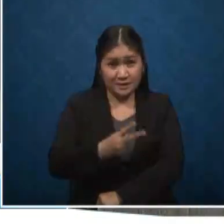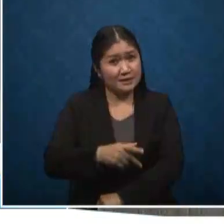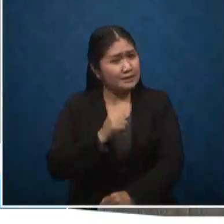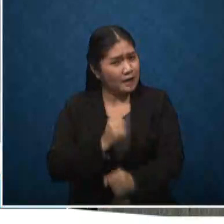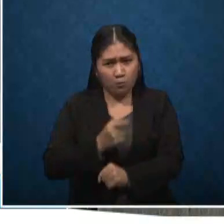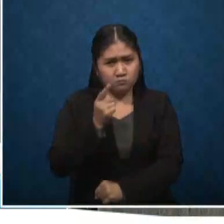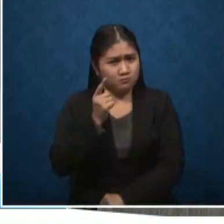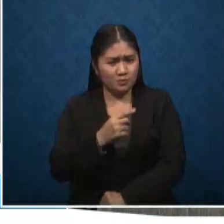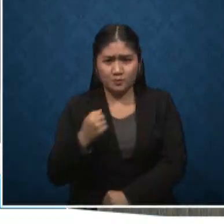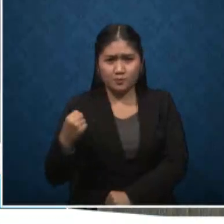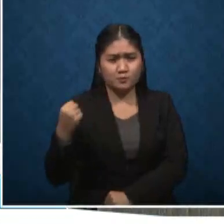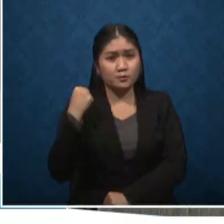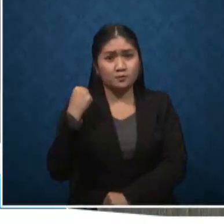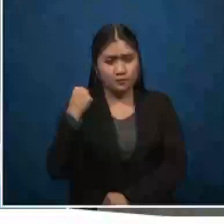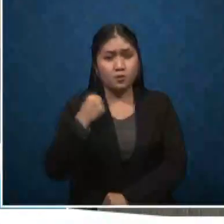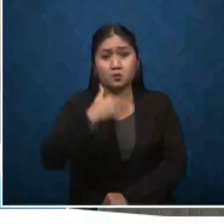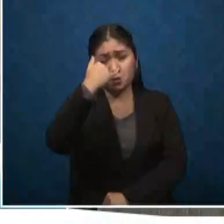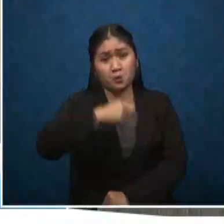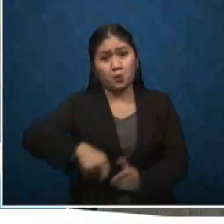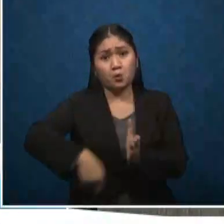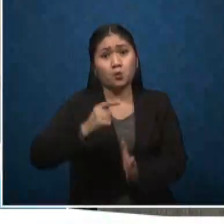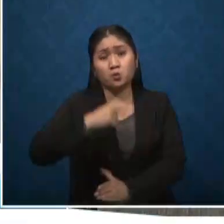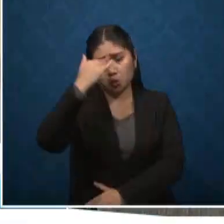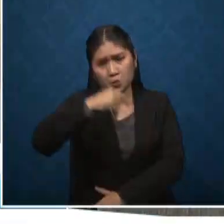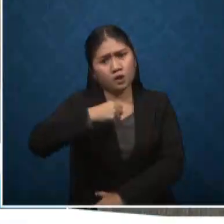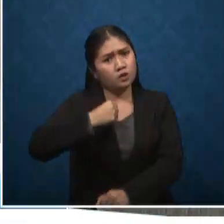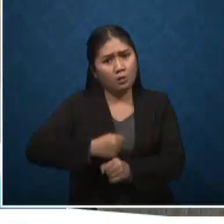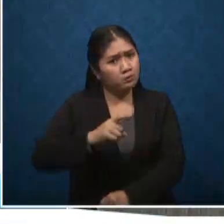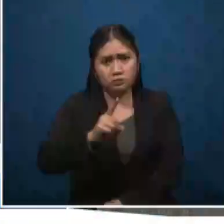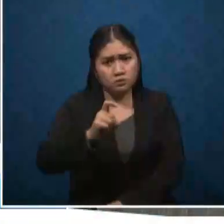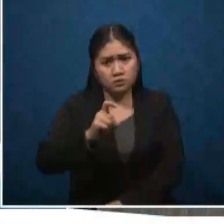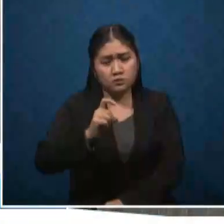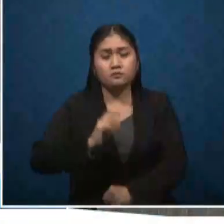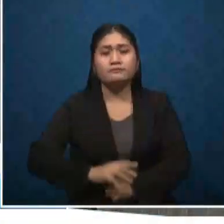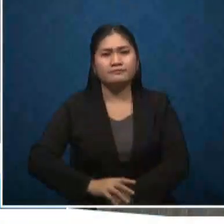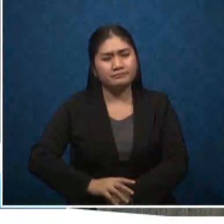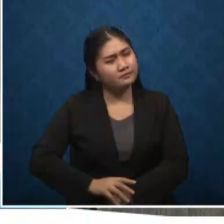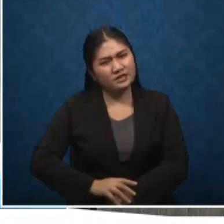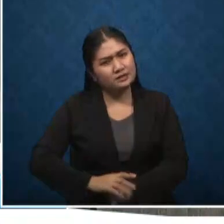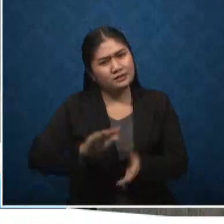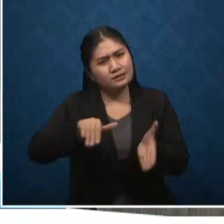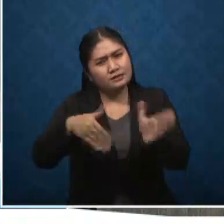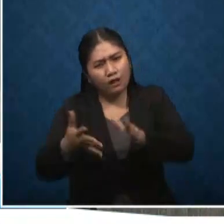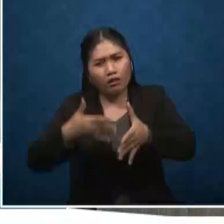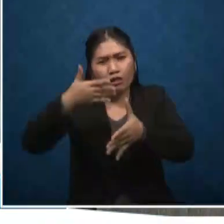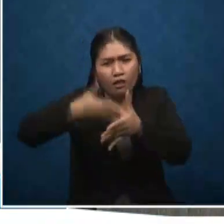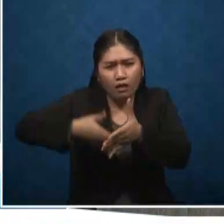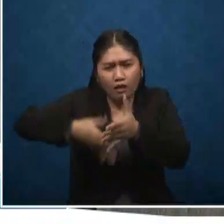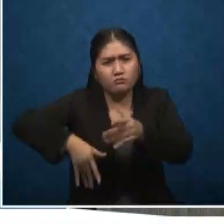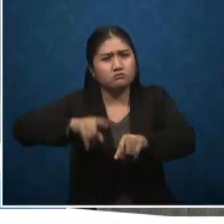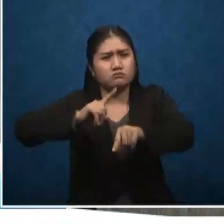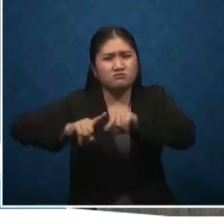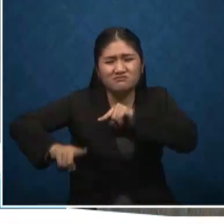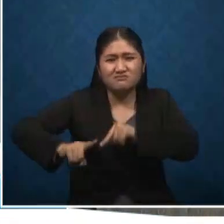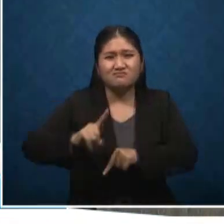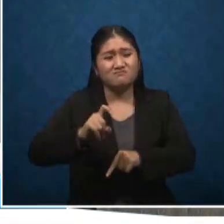สักครั้งดูนะครับว่าทำไมเราถึงยังทำตรงนี้ไม่ได้ความล้มเหลวอุปสรรคปัญหานั้นเกิดขึ้นอย่าง